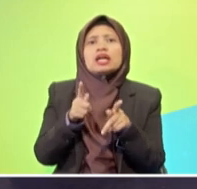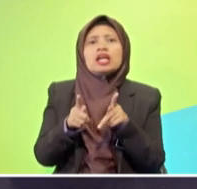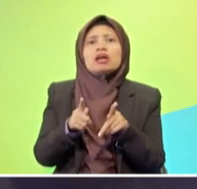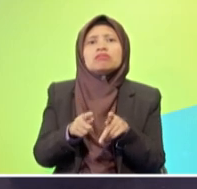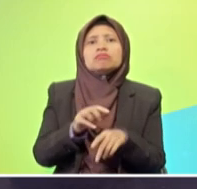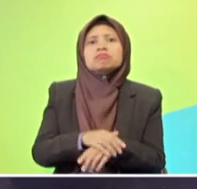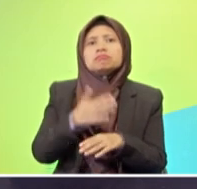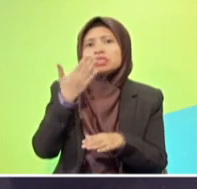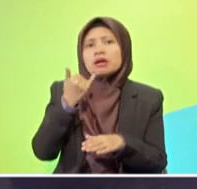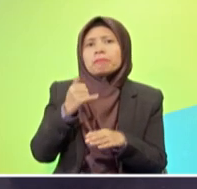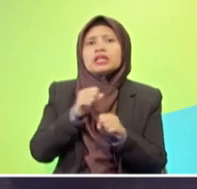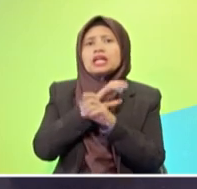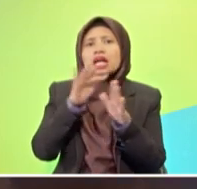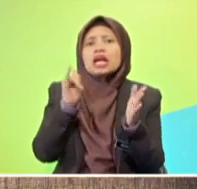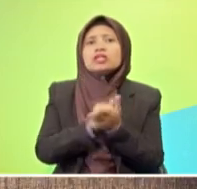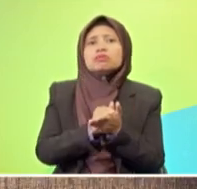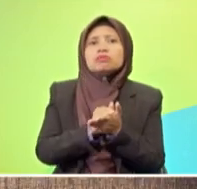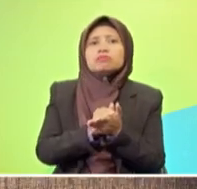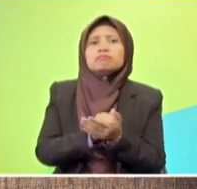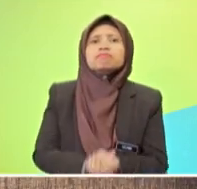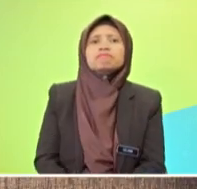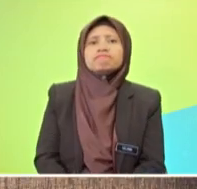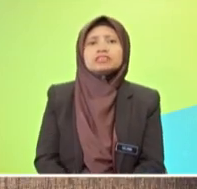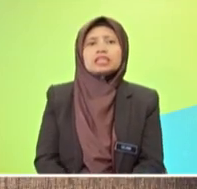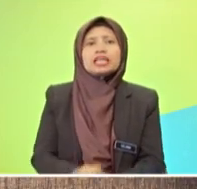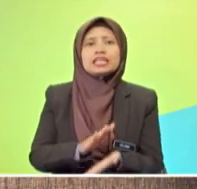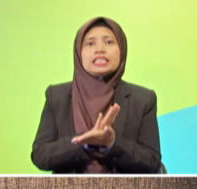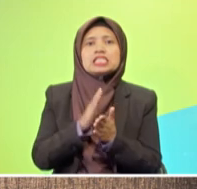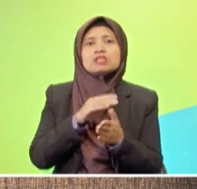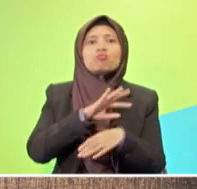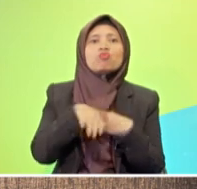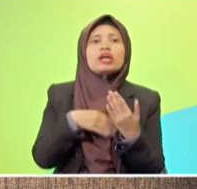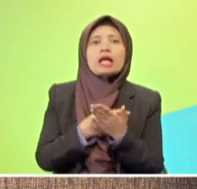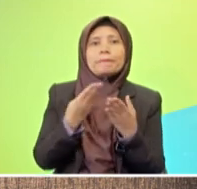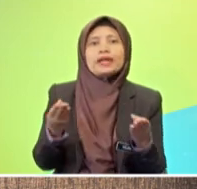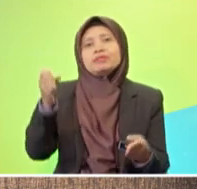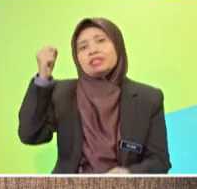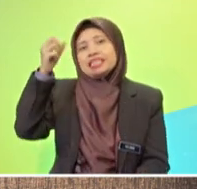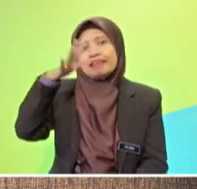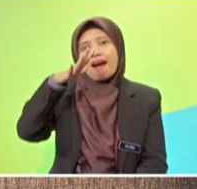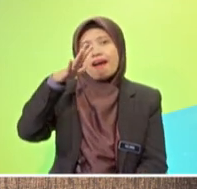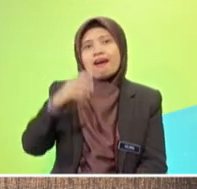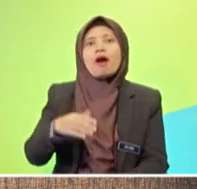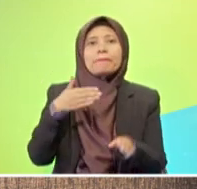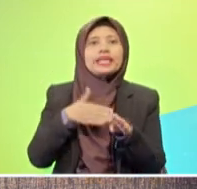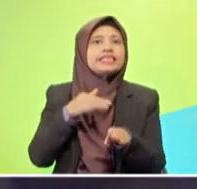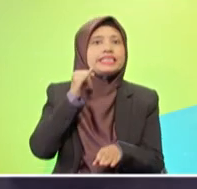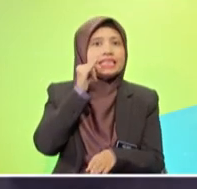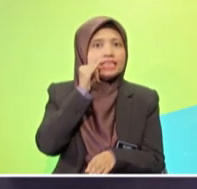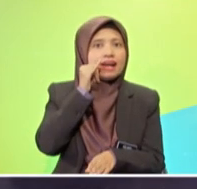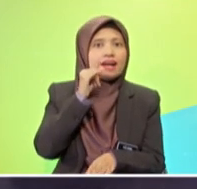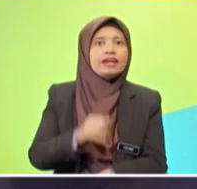dengan penerangan Intan itu betul ke ah dia setuju jadi kita bagi bintang kepada Intan